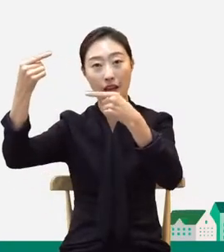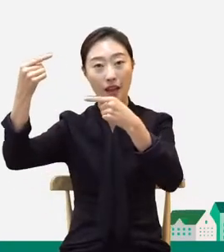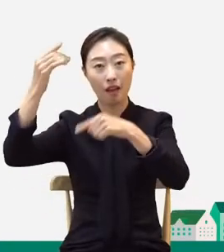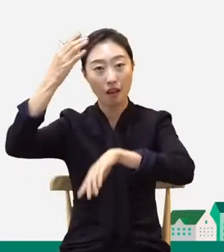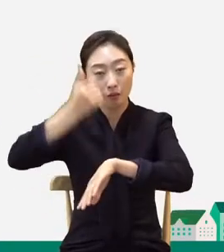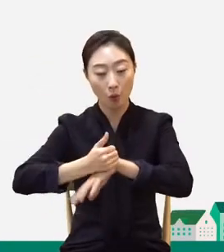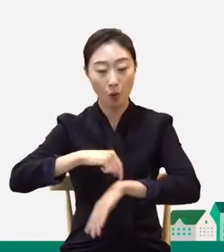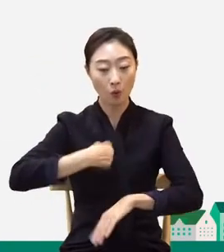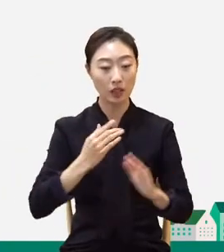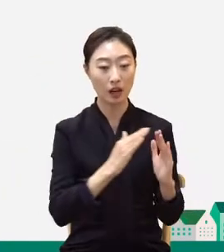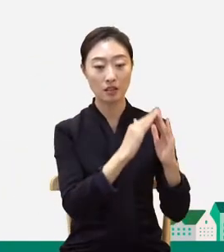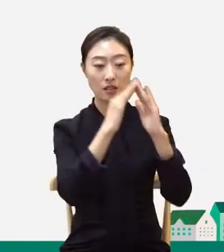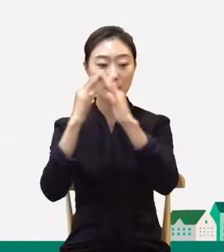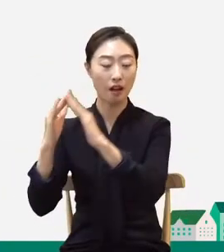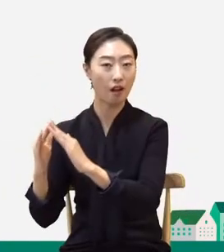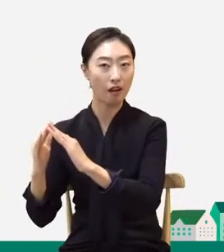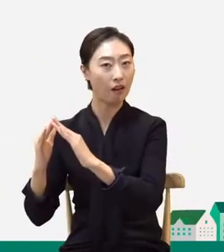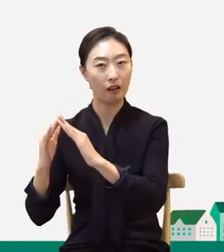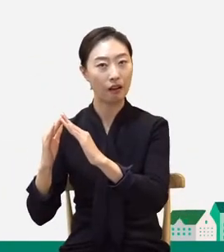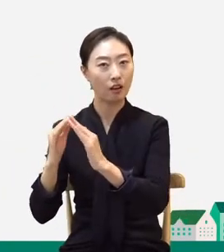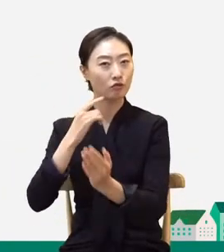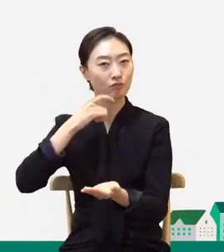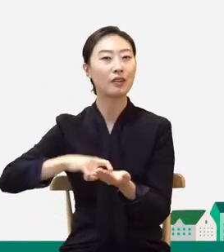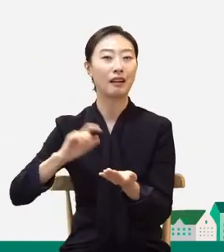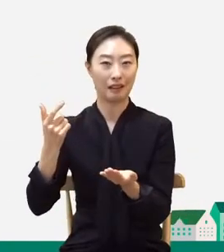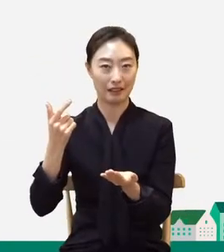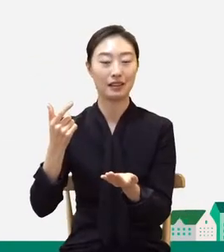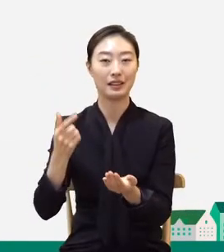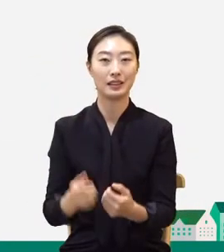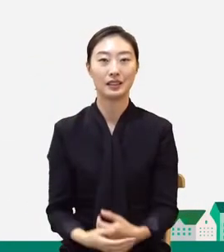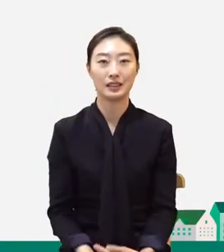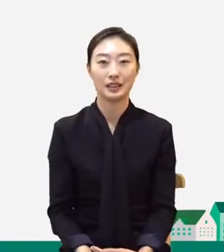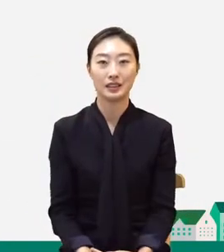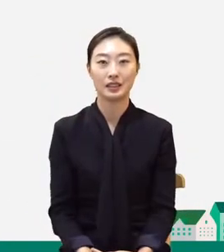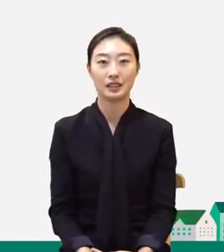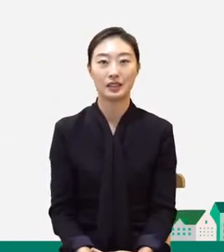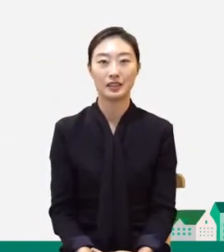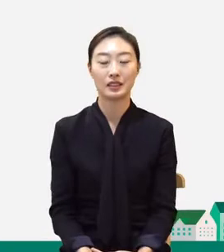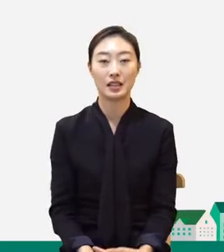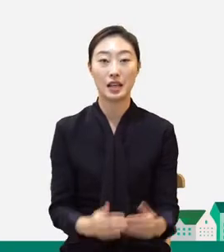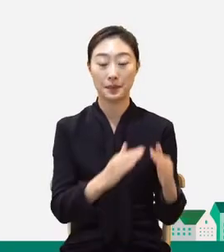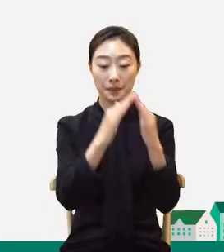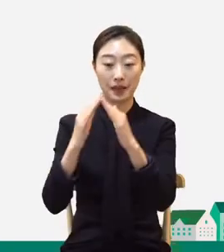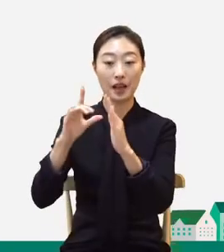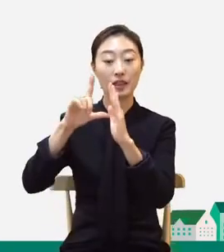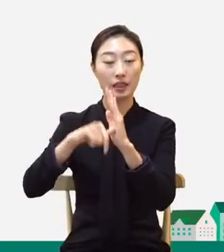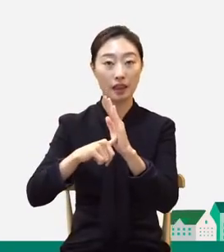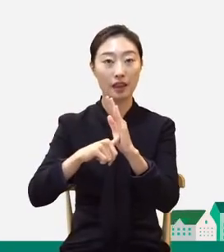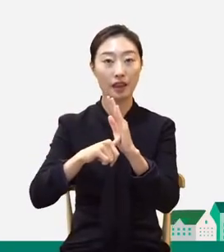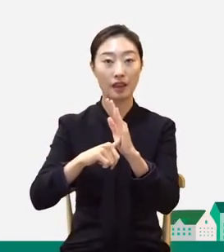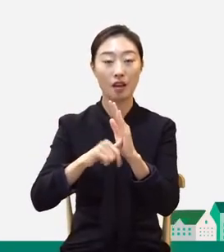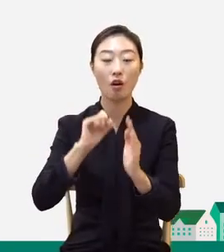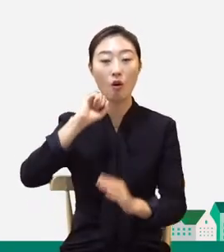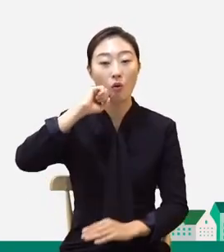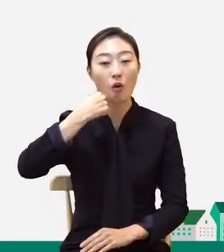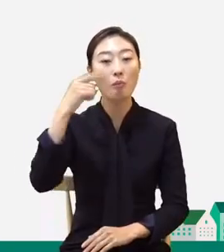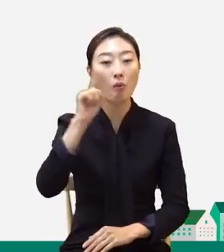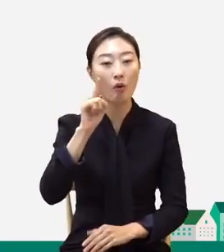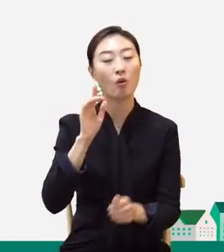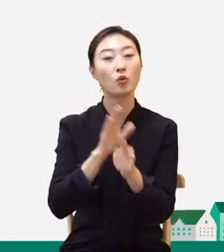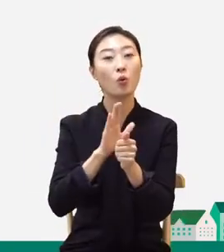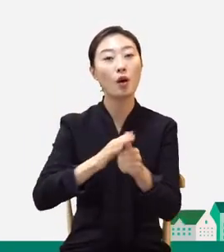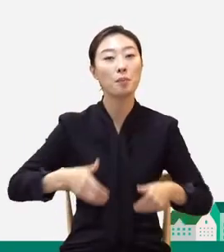게 또 다른 지역으로 이사를 하는 게 쉬운 일이 아니어서 입주 시, 이사 시 또 어려운 점이 있는지